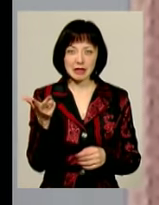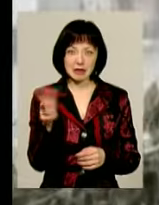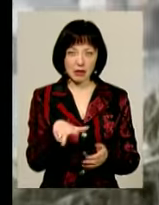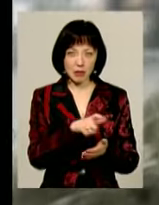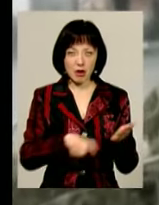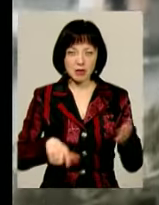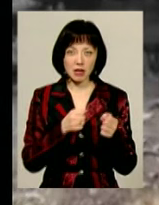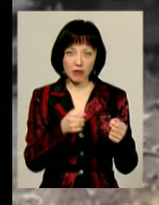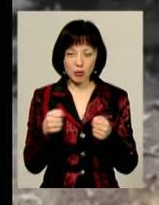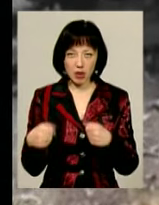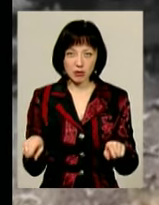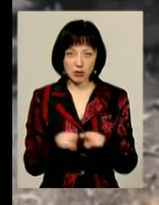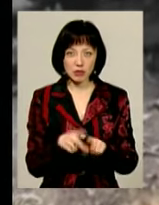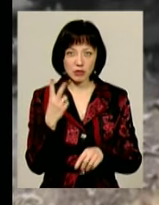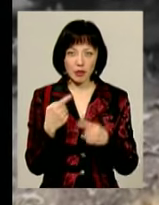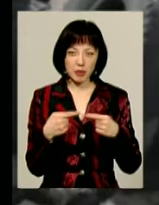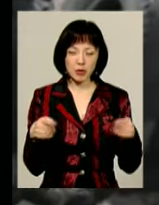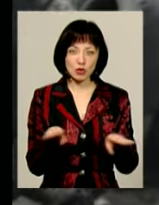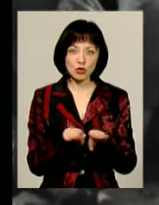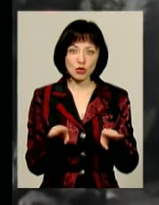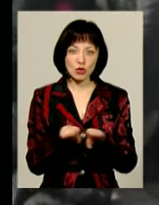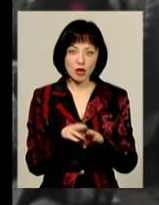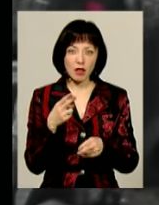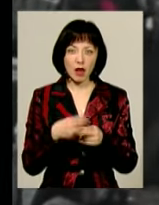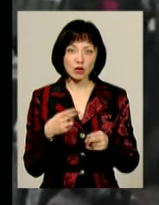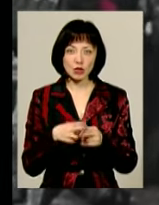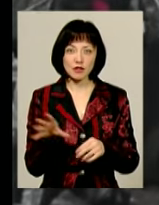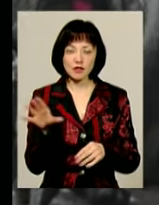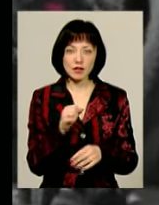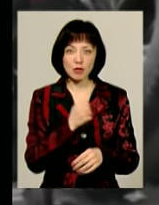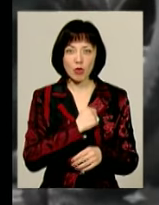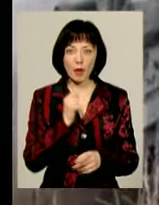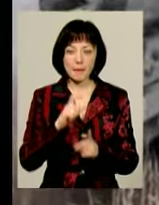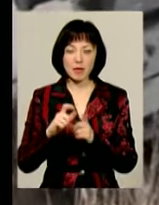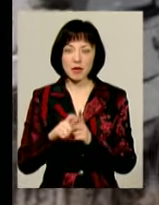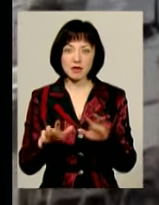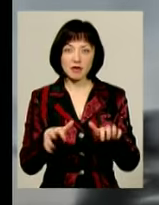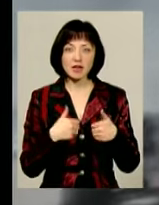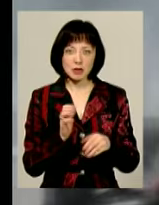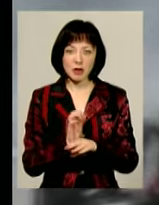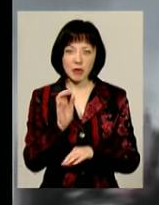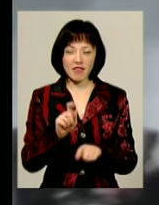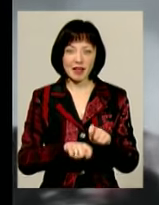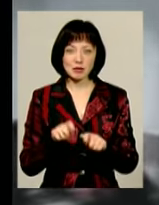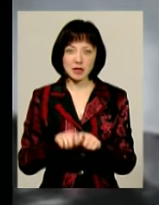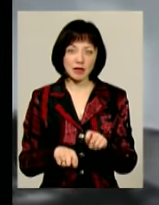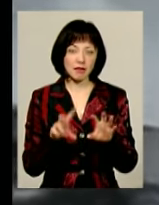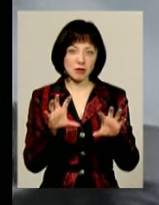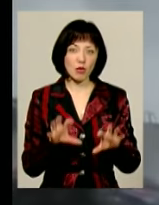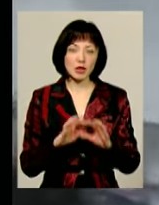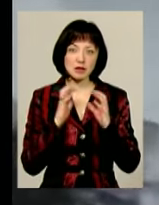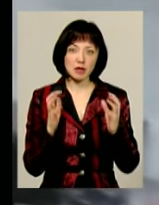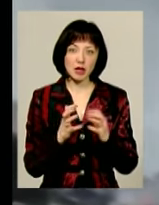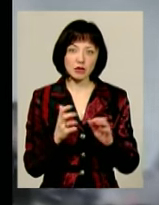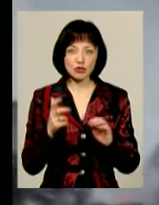автомату Калашникова, а також 2 предмети, схожі на багнет-ножі. Усі боєприпаси вилучили та направили на експертизу. За їх незаконне